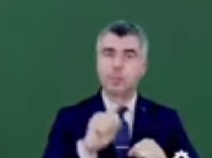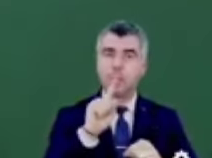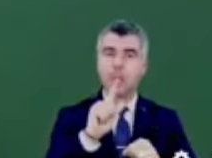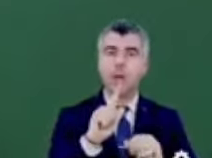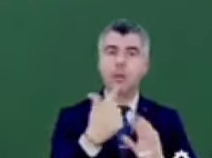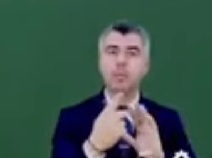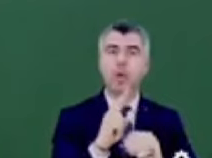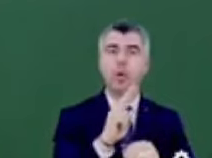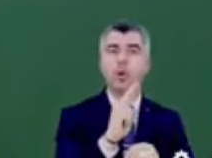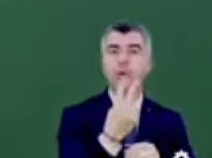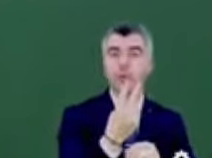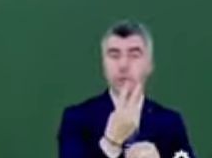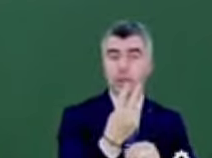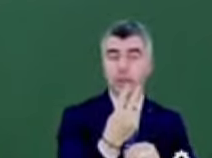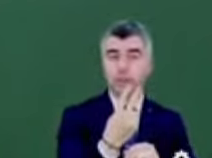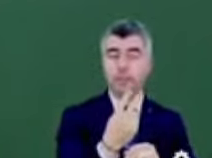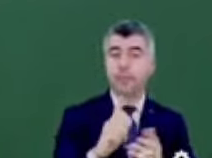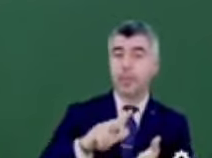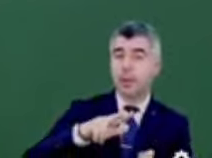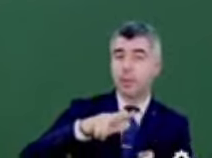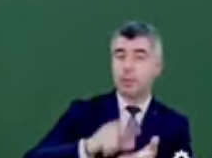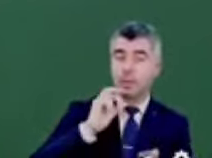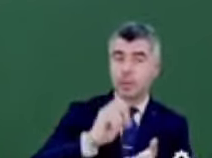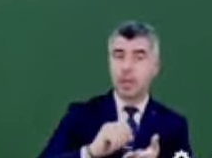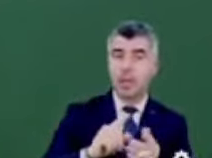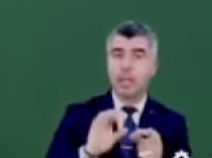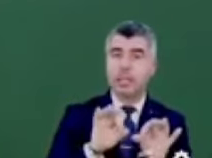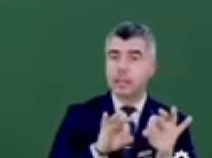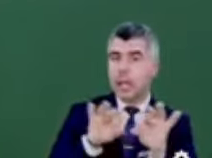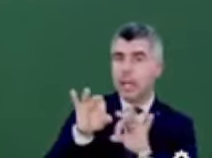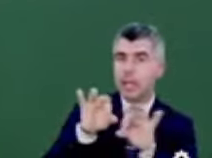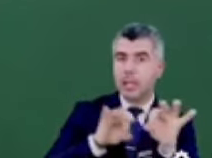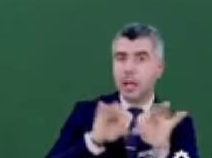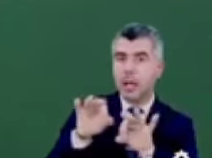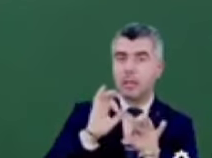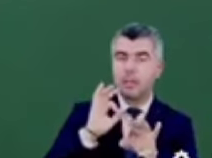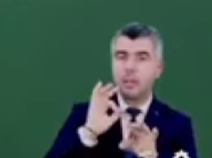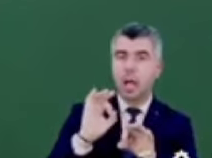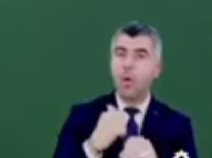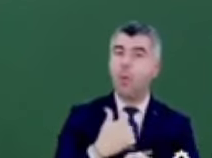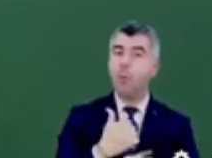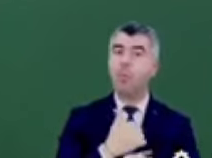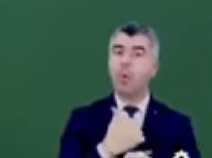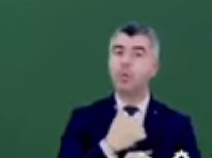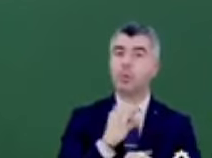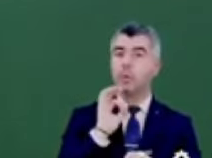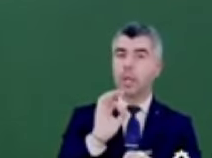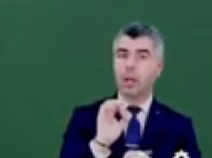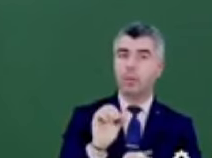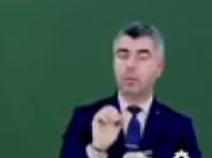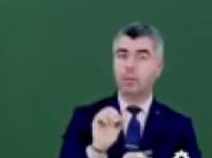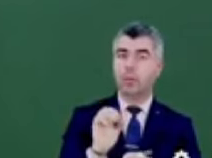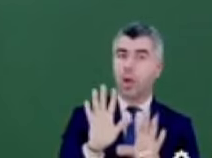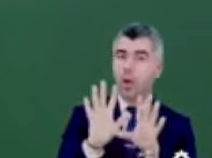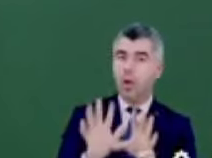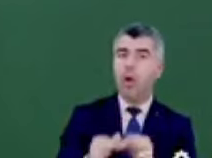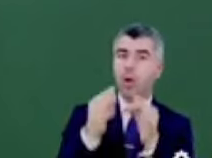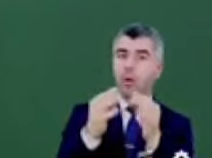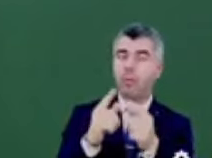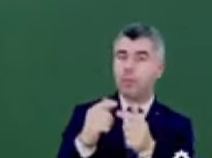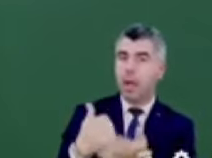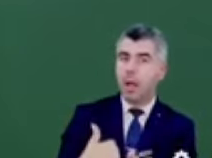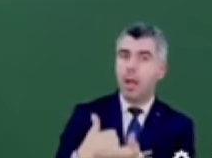منه نظاما لاعتماد الهيئات التقنيه التي يمكنها وحدها دون غيرها من عرض الخدمات